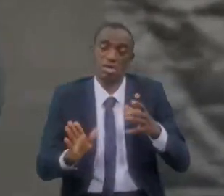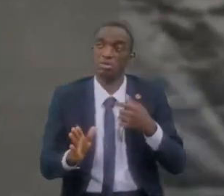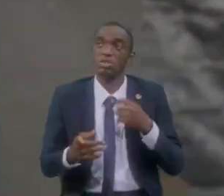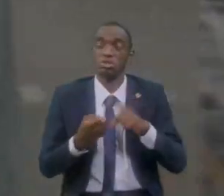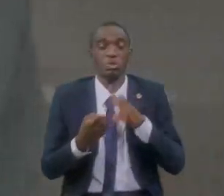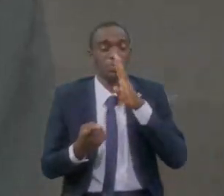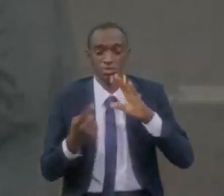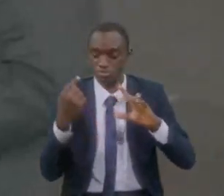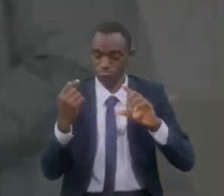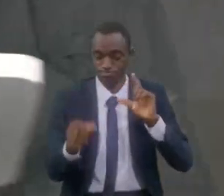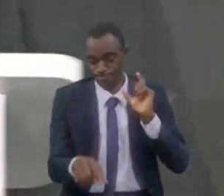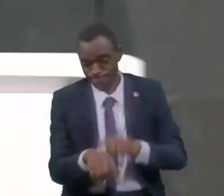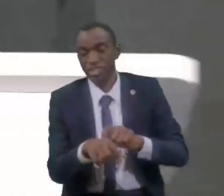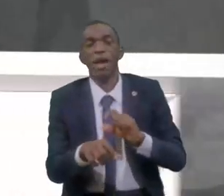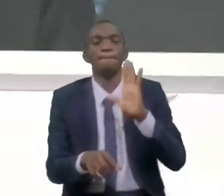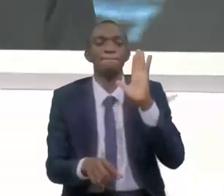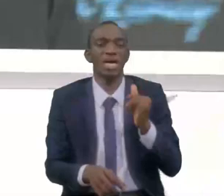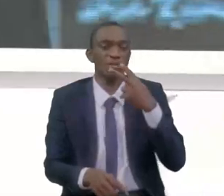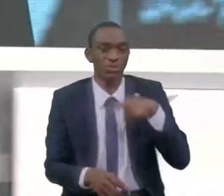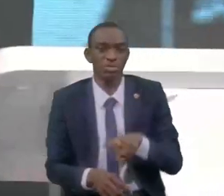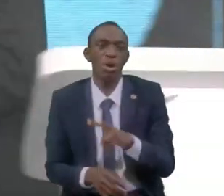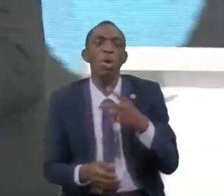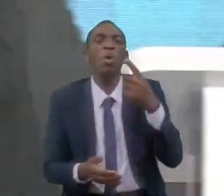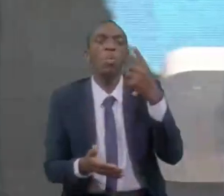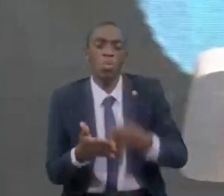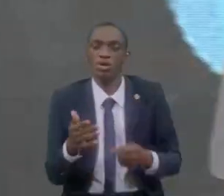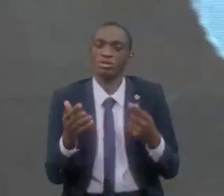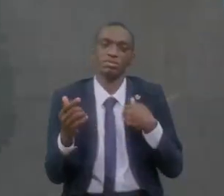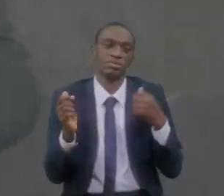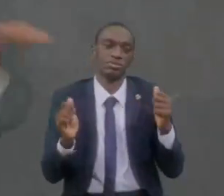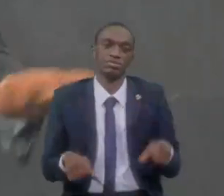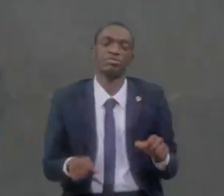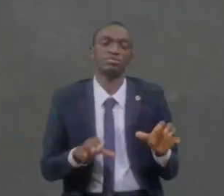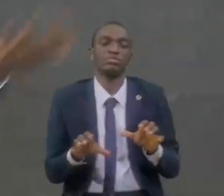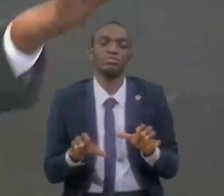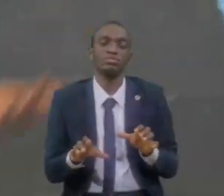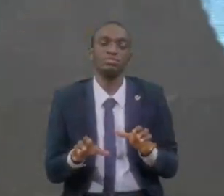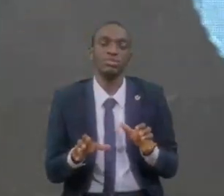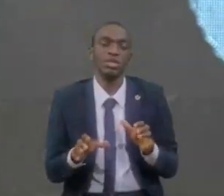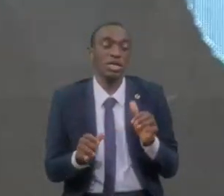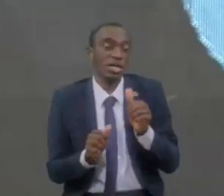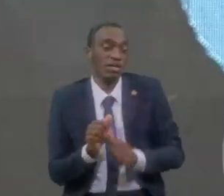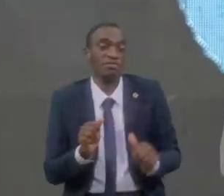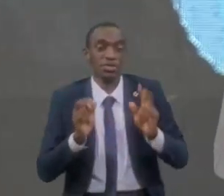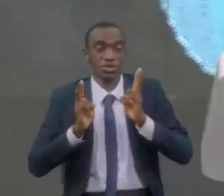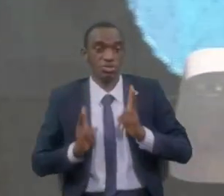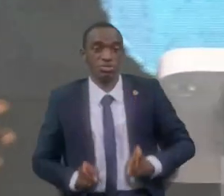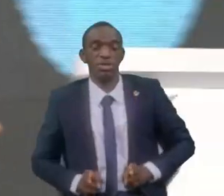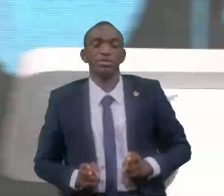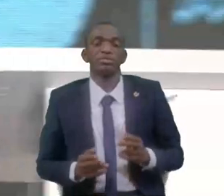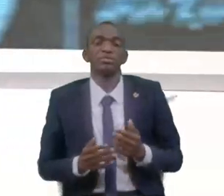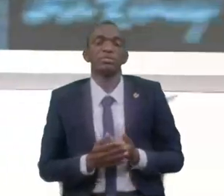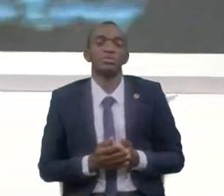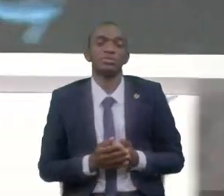serpents. Qu'est-ce que moi je peux faire? Tout être humain, s'il n'a pas problème de prostate, il aura cancer des